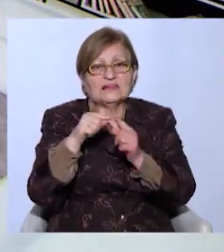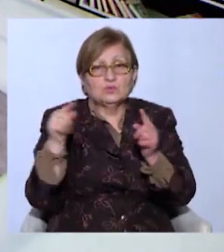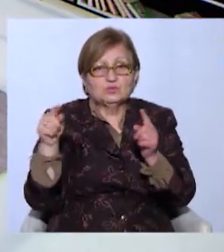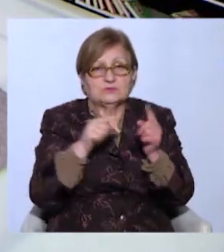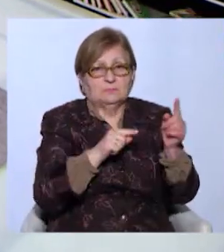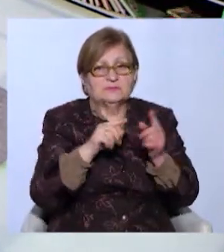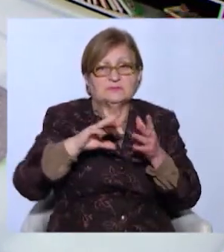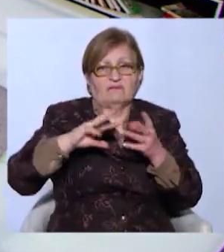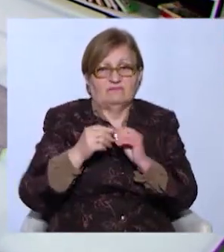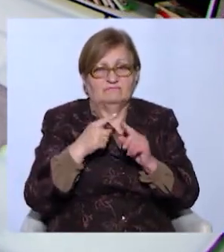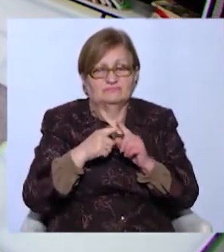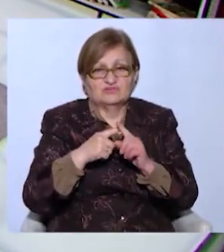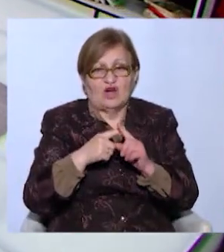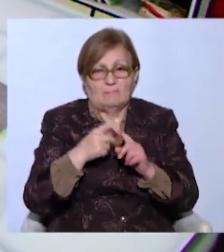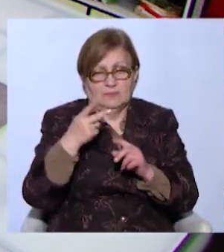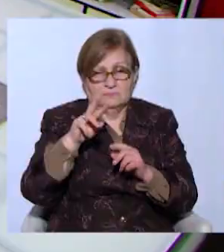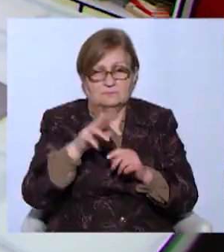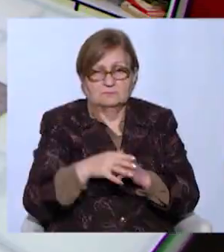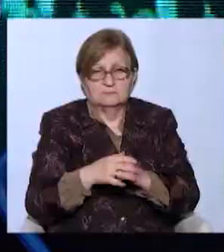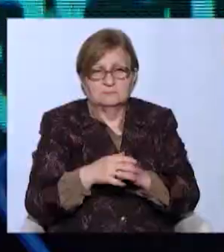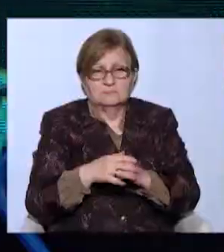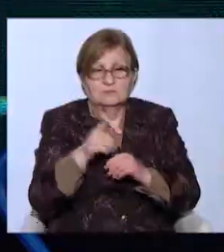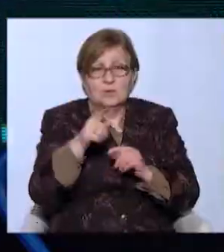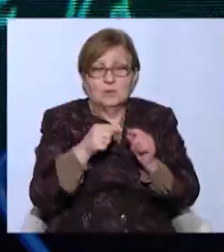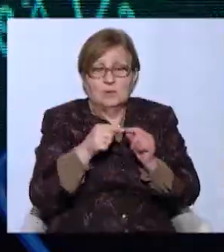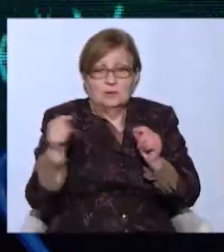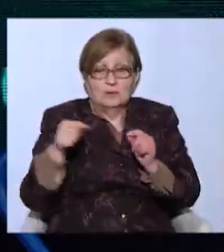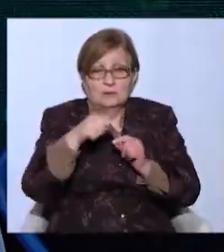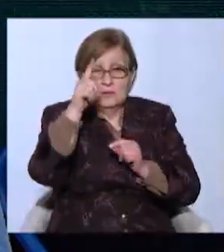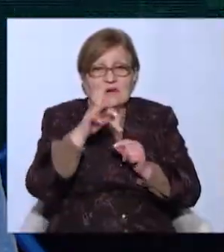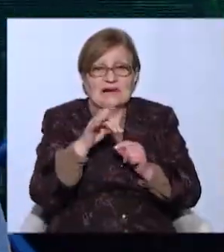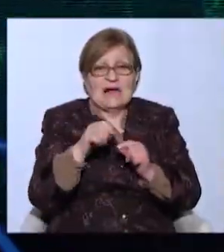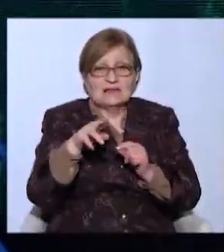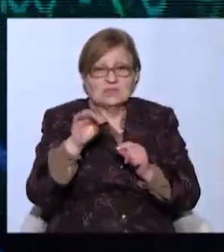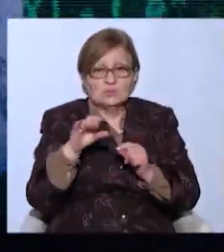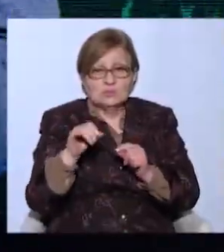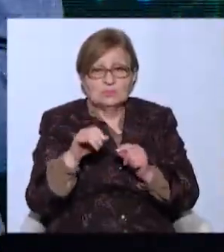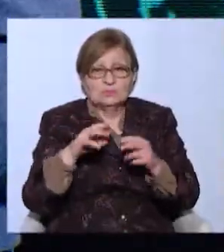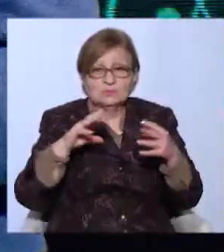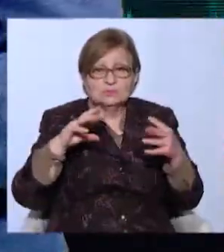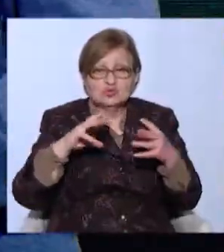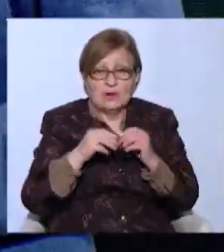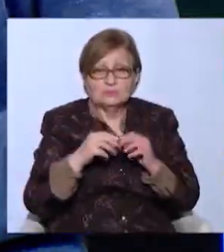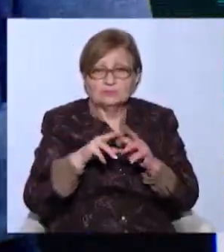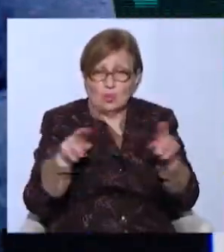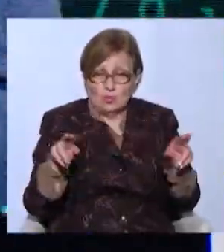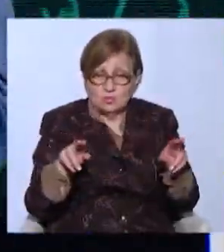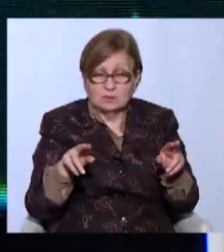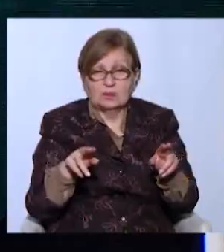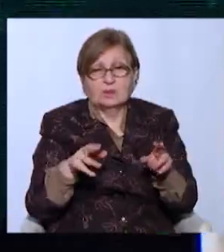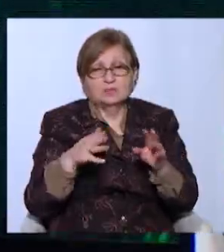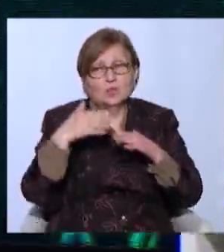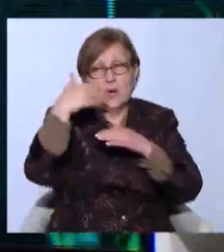კვადრატი. თუ ცენტრებს შორის მანძილი რადიუსების ჯამის ტოლია, ანუ წრეწირები თუ გარედან ეხებიან